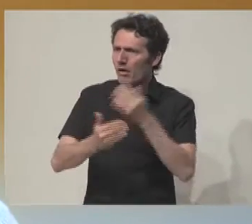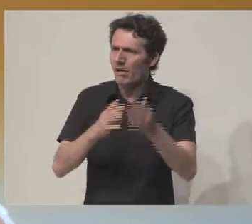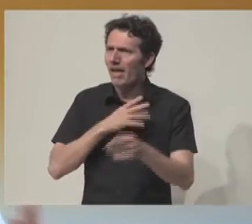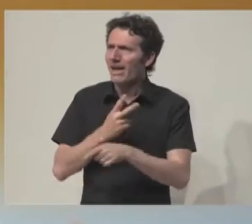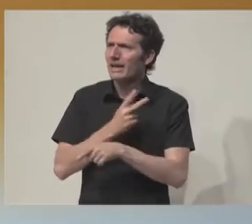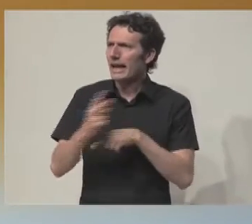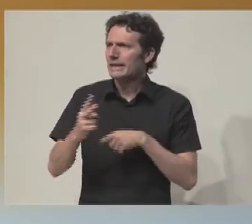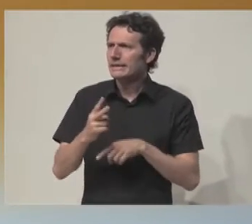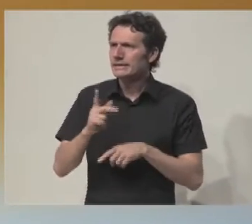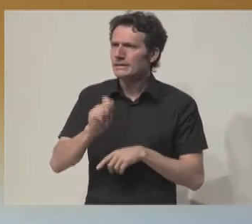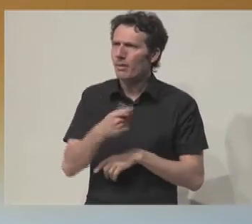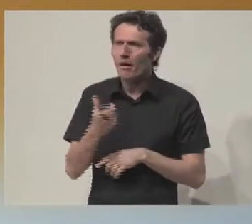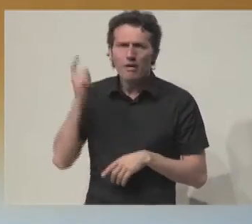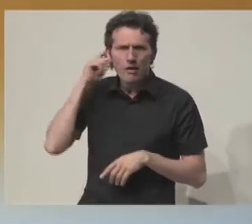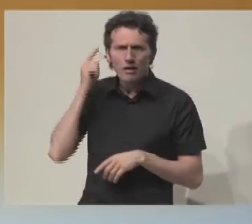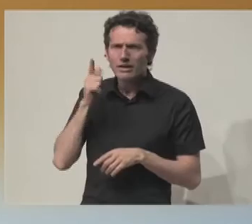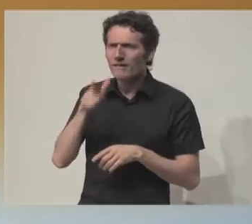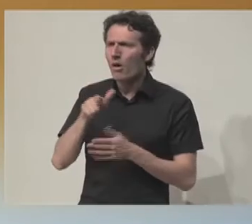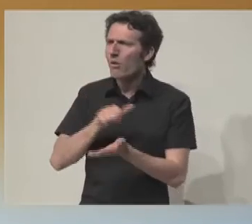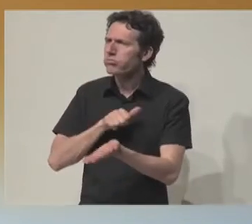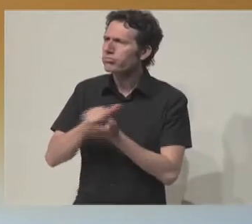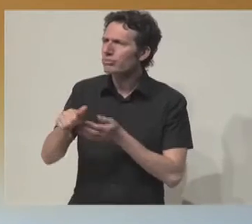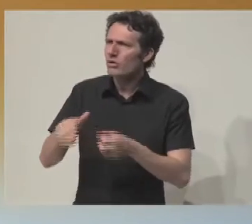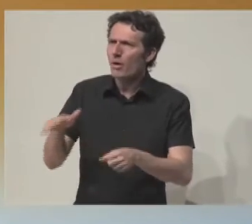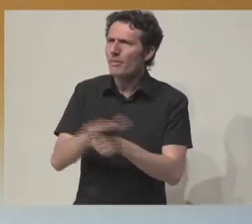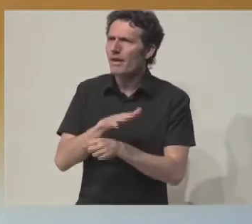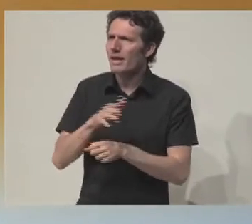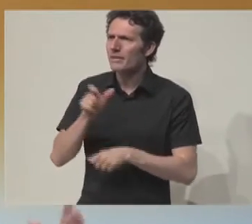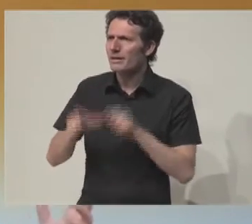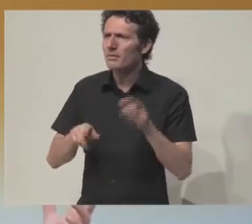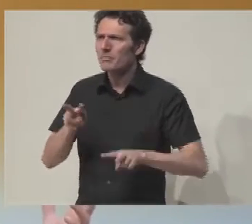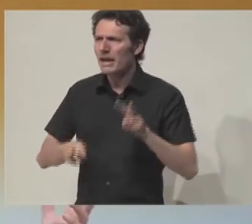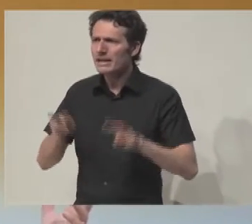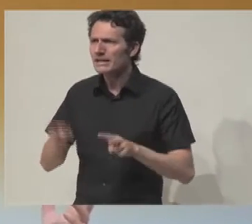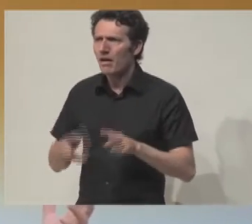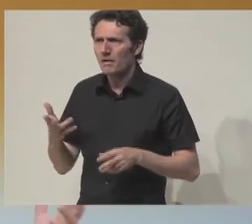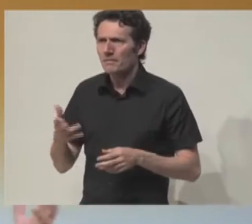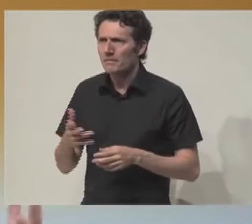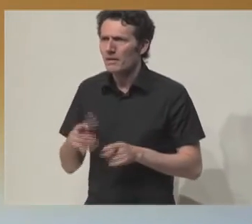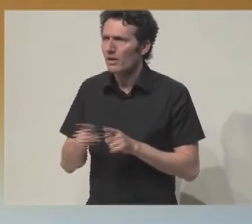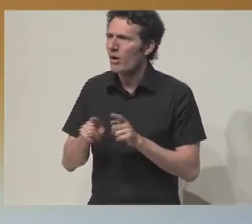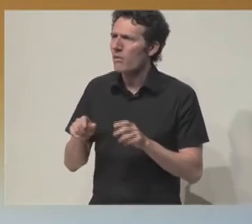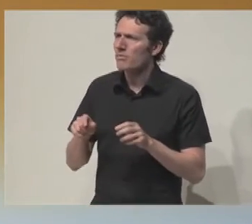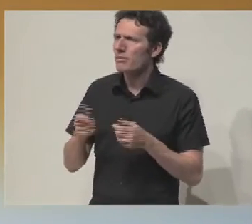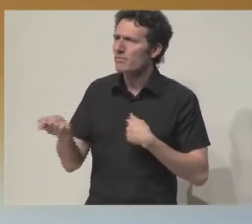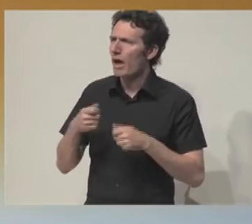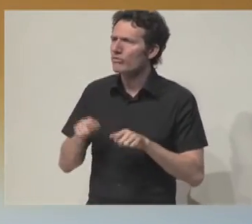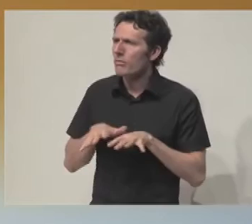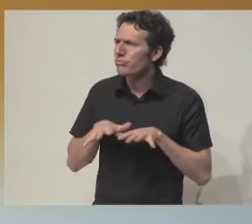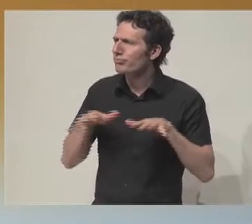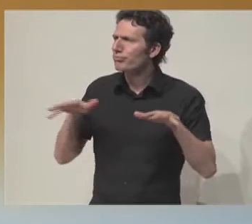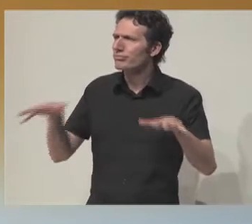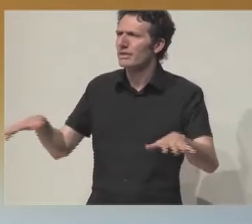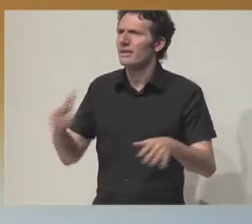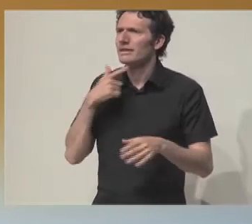sciemment de ruiner la totalité des paysans en inondant le marché de